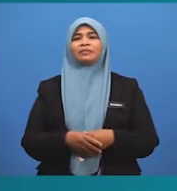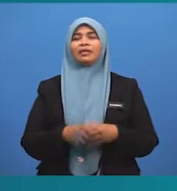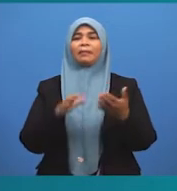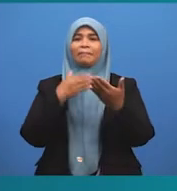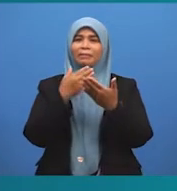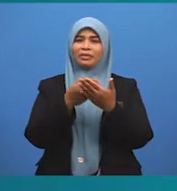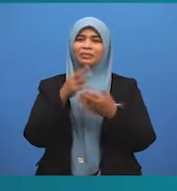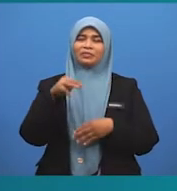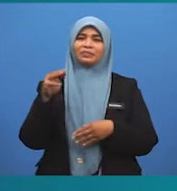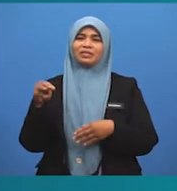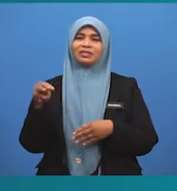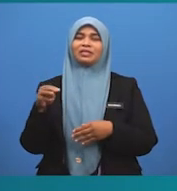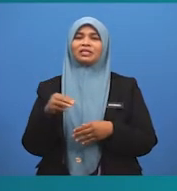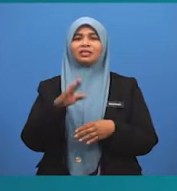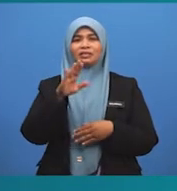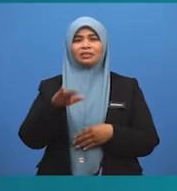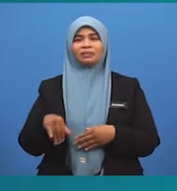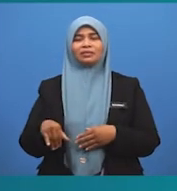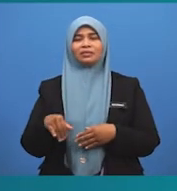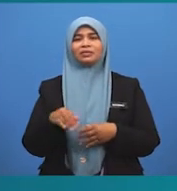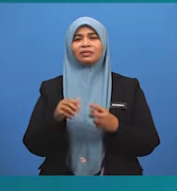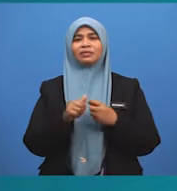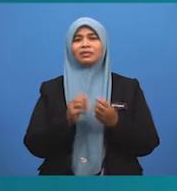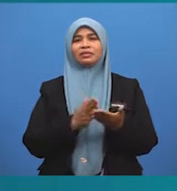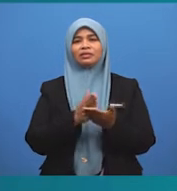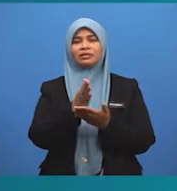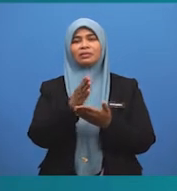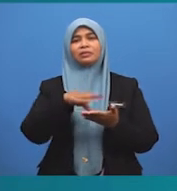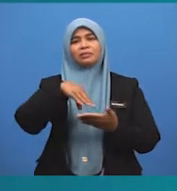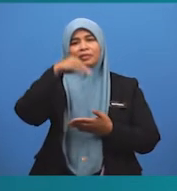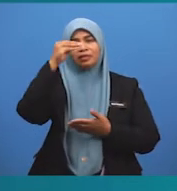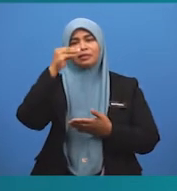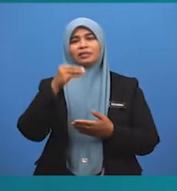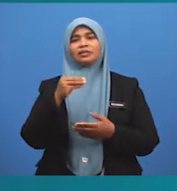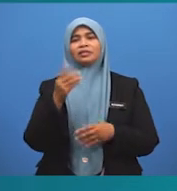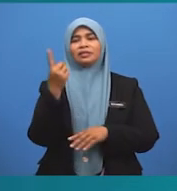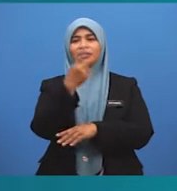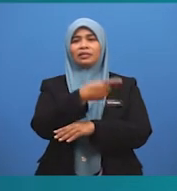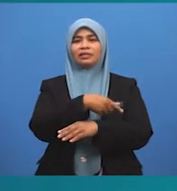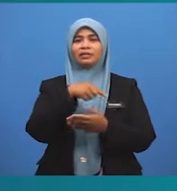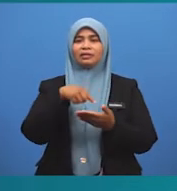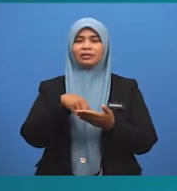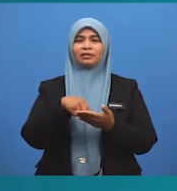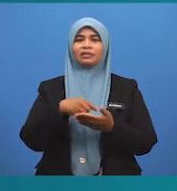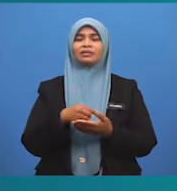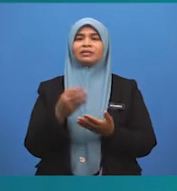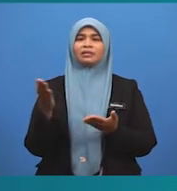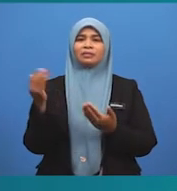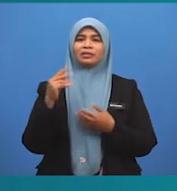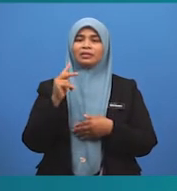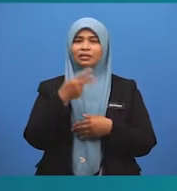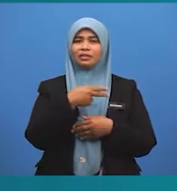Baik, murid-murid. Sebelum meneruskan pengajaran pada hari ini, mari